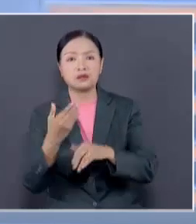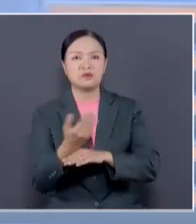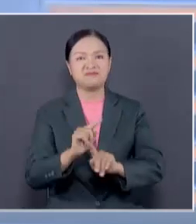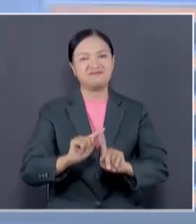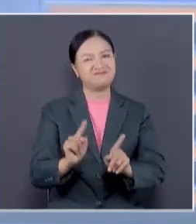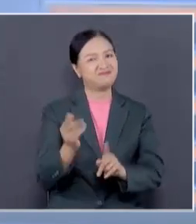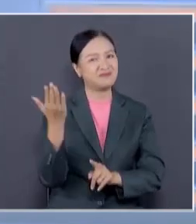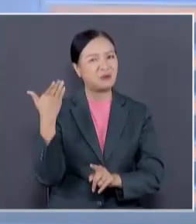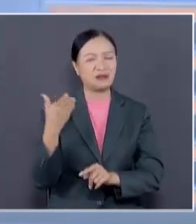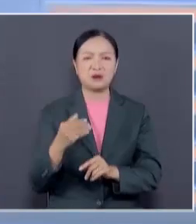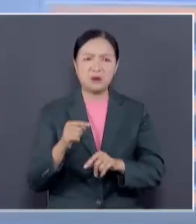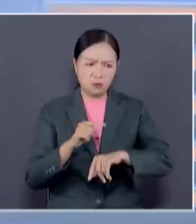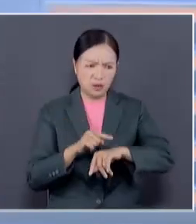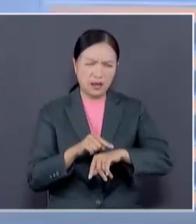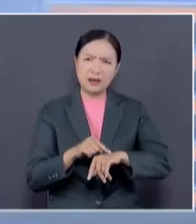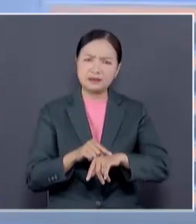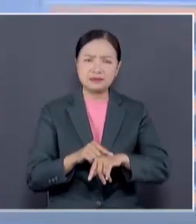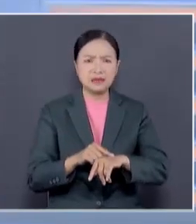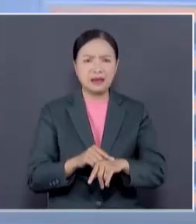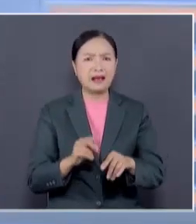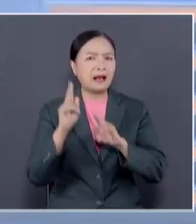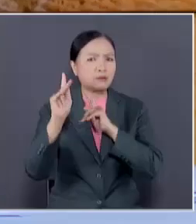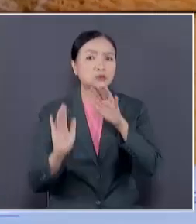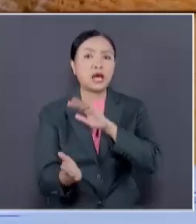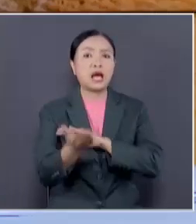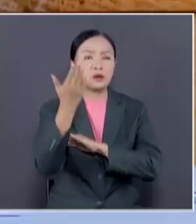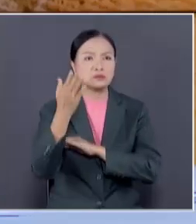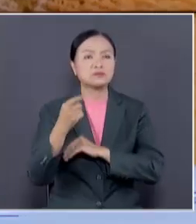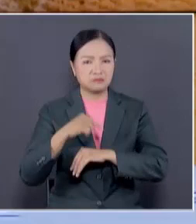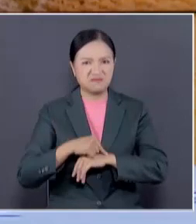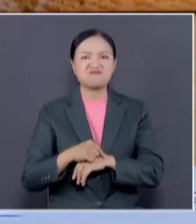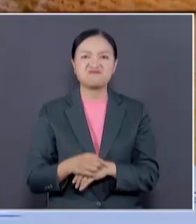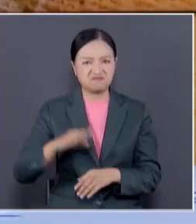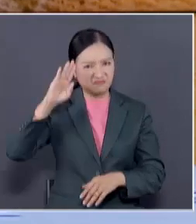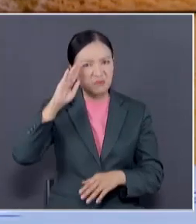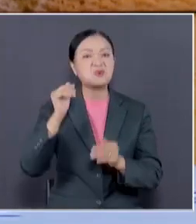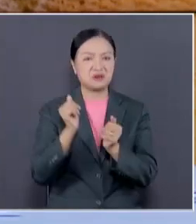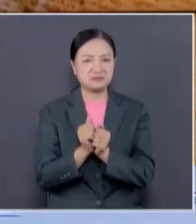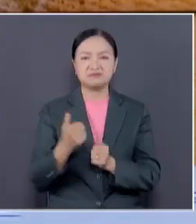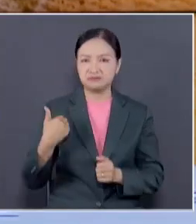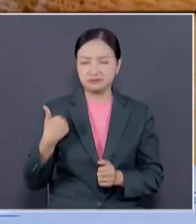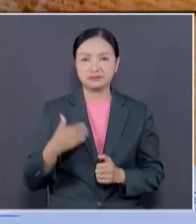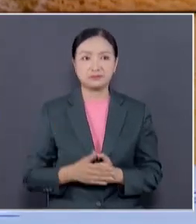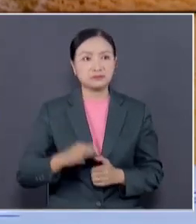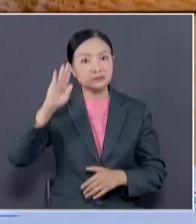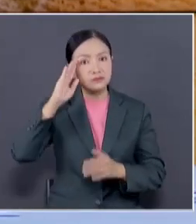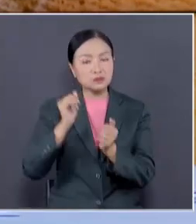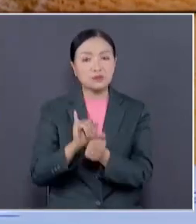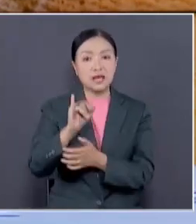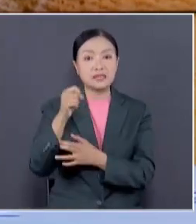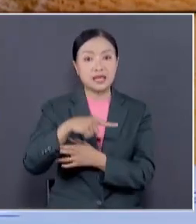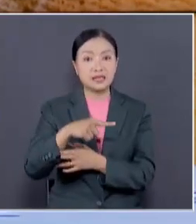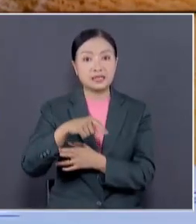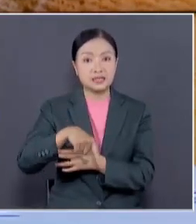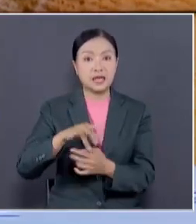แต่เมื่อวานนี้ช่วงประมาณช่วงนี้ฮะช่วงโมโนข่าวเช้าเนี่ยแหละมีปฏิบัติการของตำรวจครับคุณผู้ชมครับทางตำรวจไซเบอร์นำ